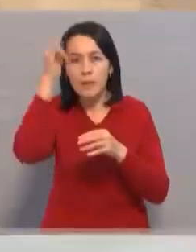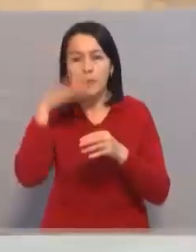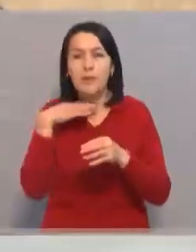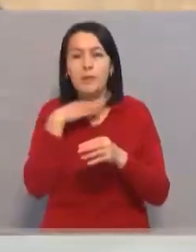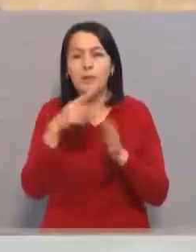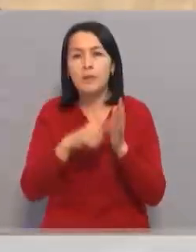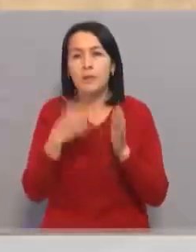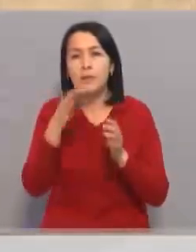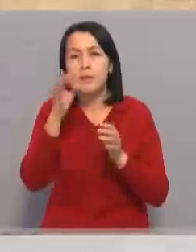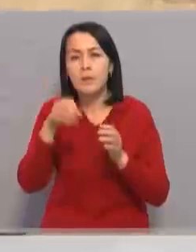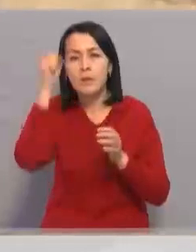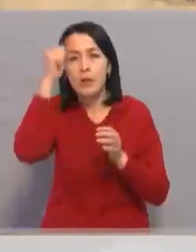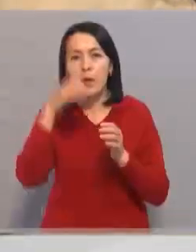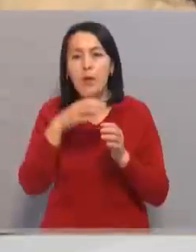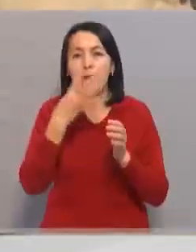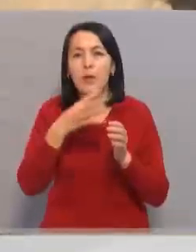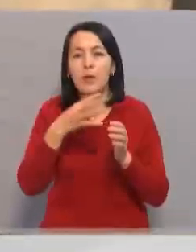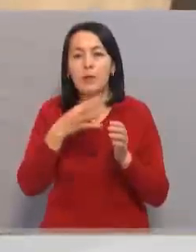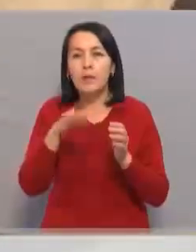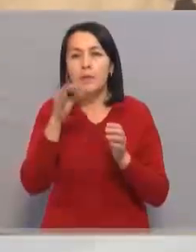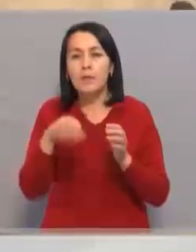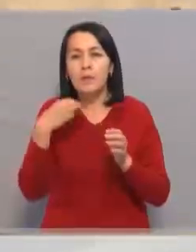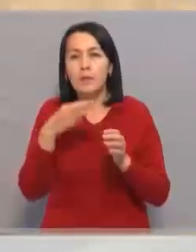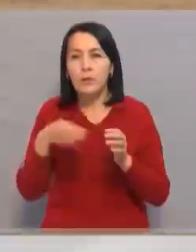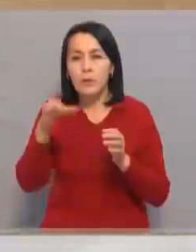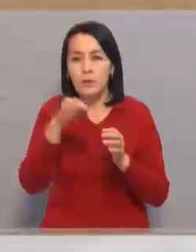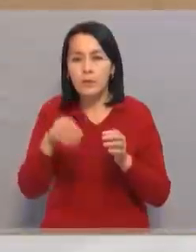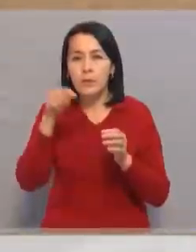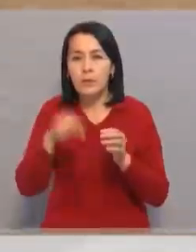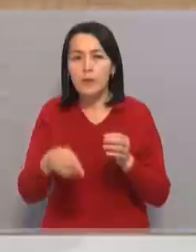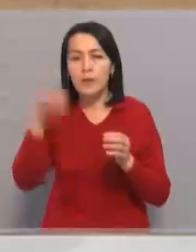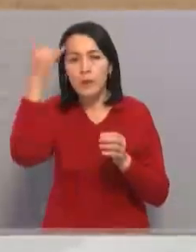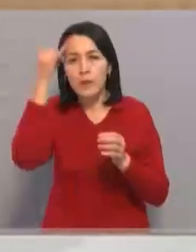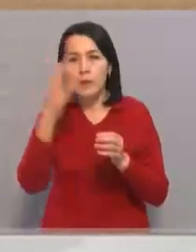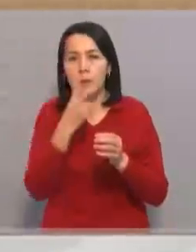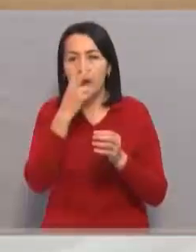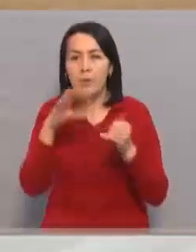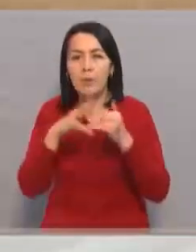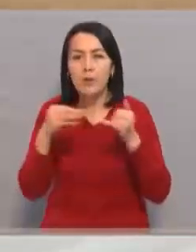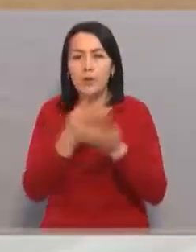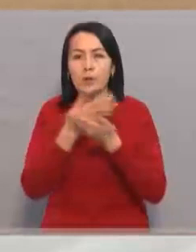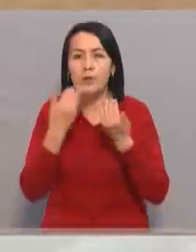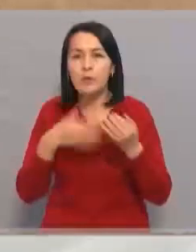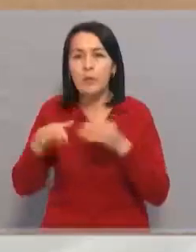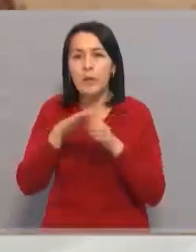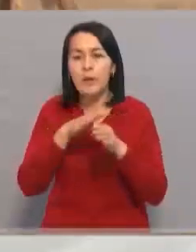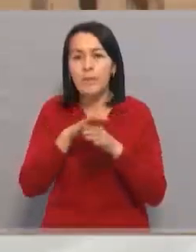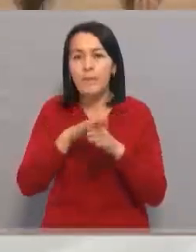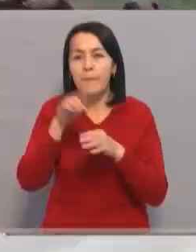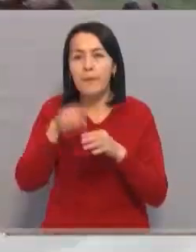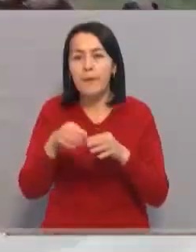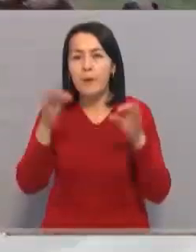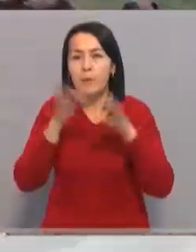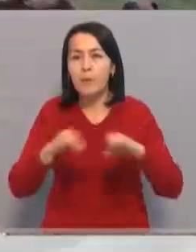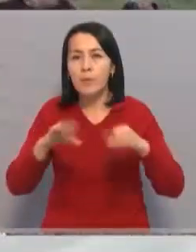етінің 75%, қой етінің 40% Түркістан облысының үлесінде. Дегенмен мал бағуға жайылым жетпейді. Бар жайылымды еншілегендер